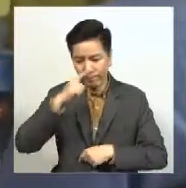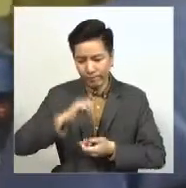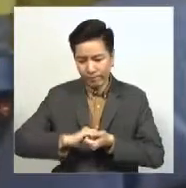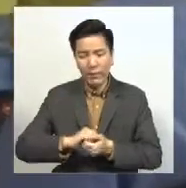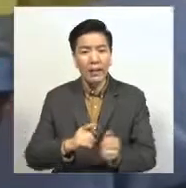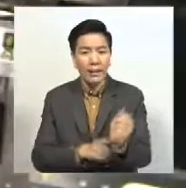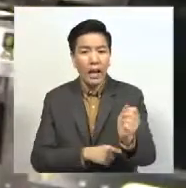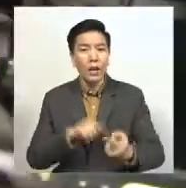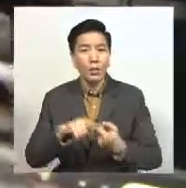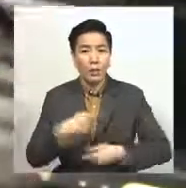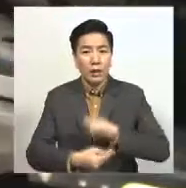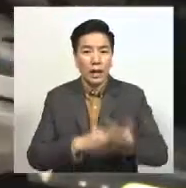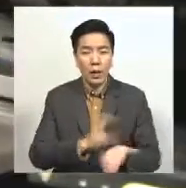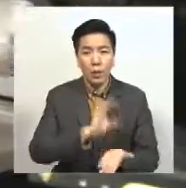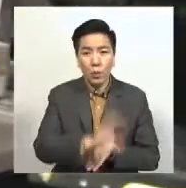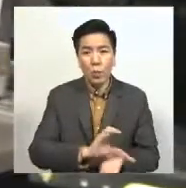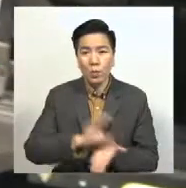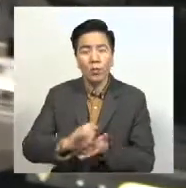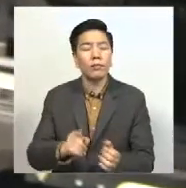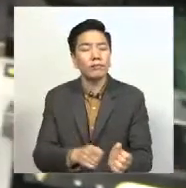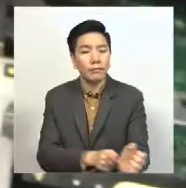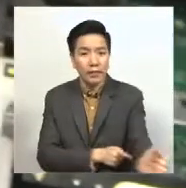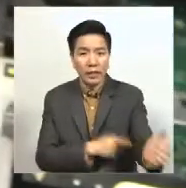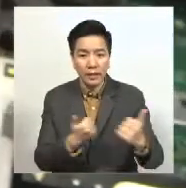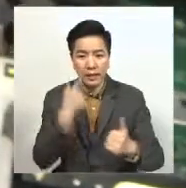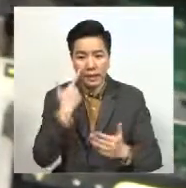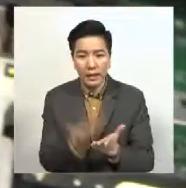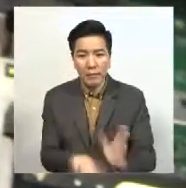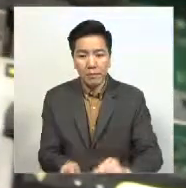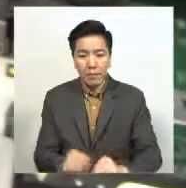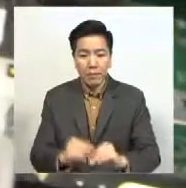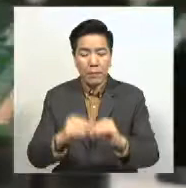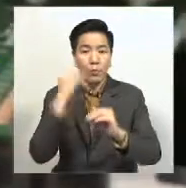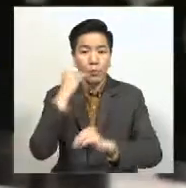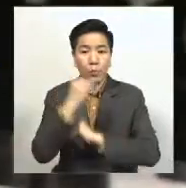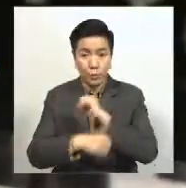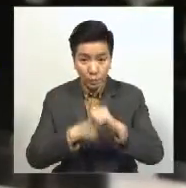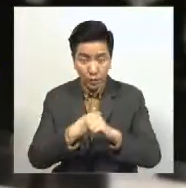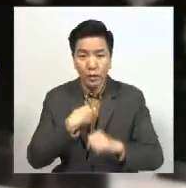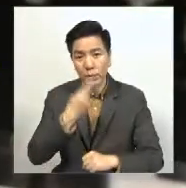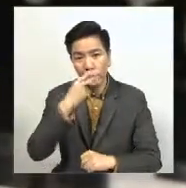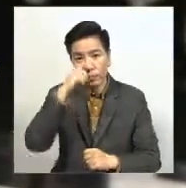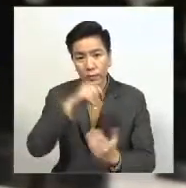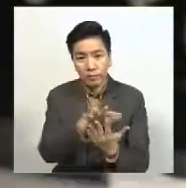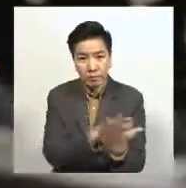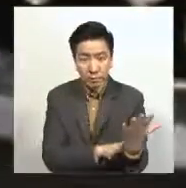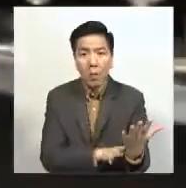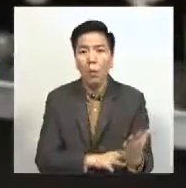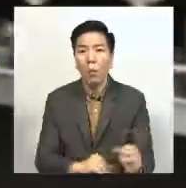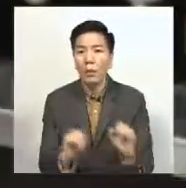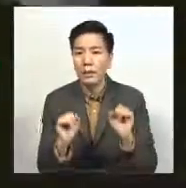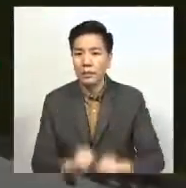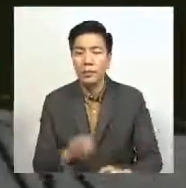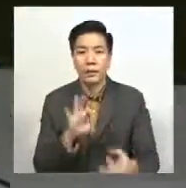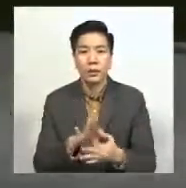โดยเฉพาะด้านการค้าและการลงทุนระหว่างกันซึ่งก็มีมูลค่าเพิ่มขึ้นในทุกปีนะคะแล้วก็มองประเทศไทยมีศักยภา